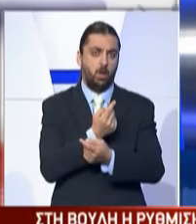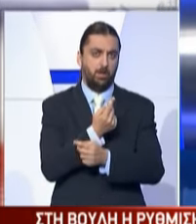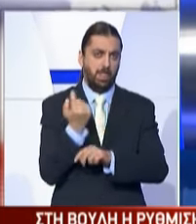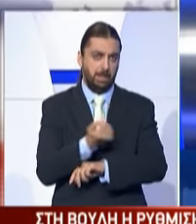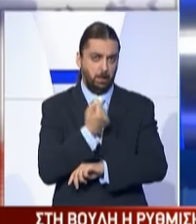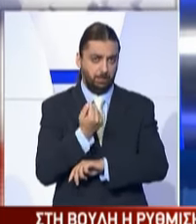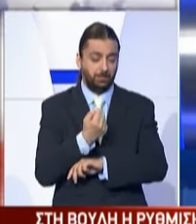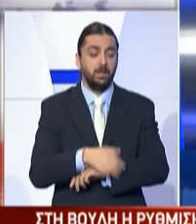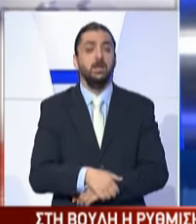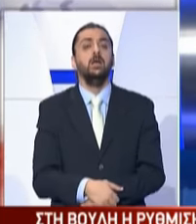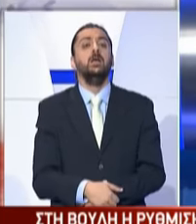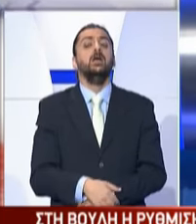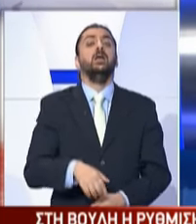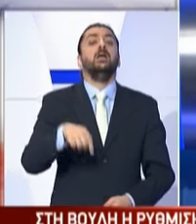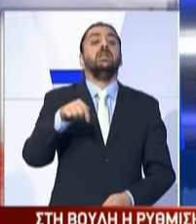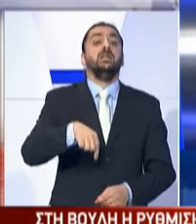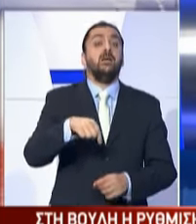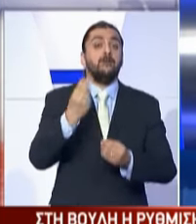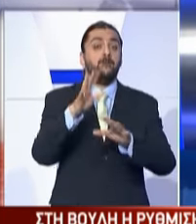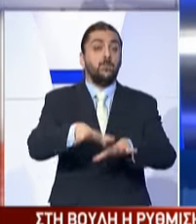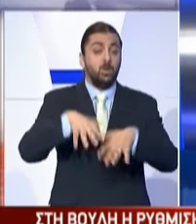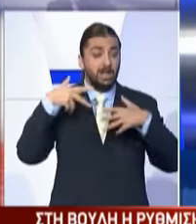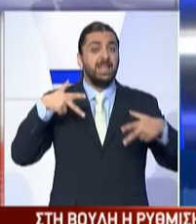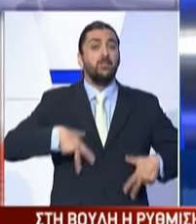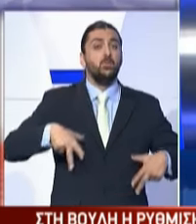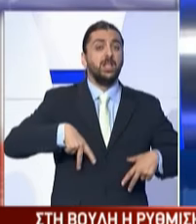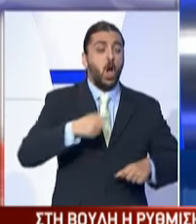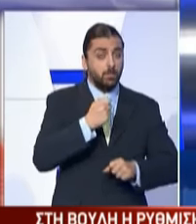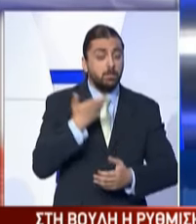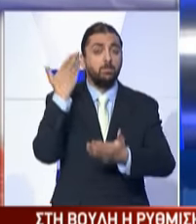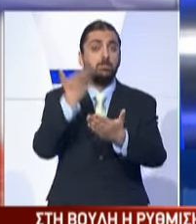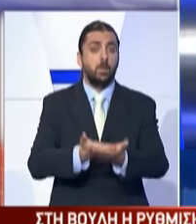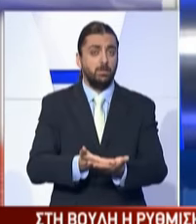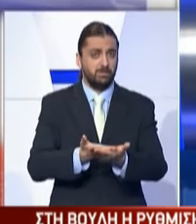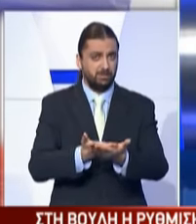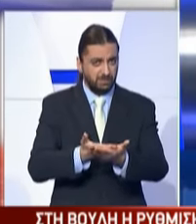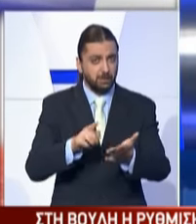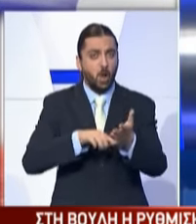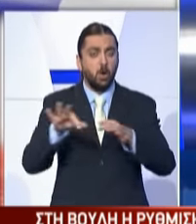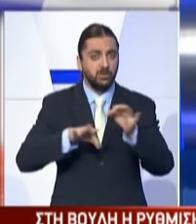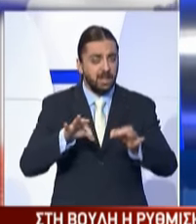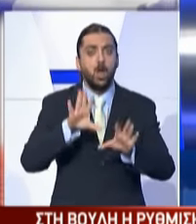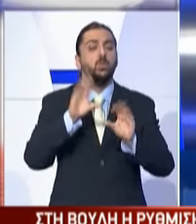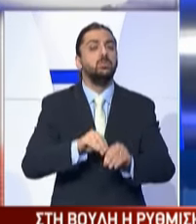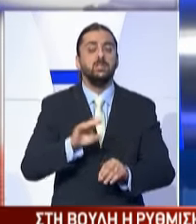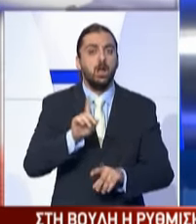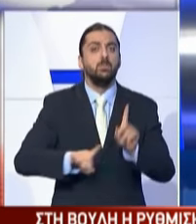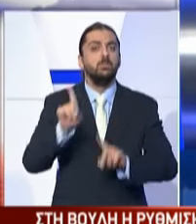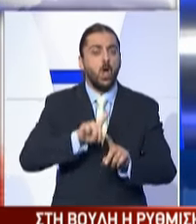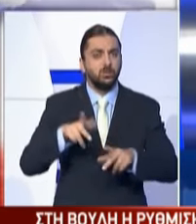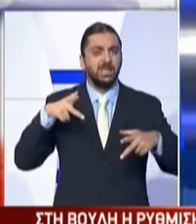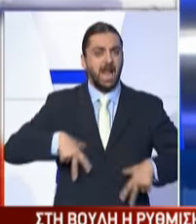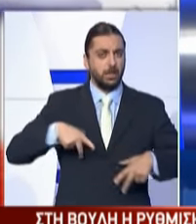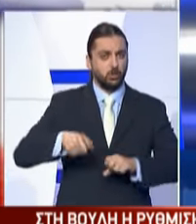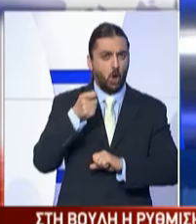Στην Βουλή τώρα κατατίθεται σήμερα η ρύθμιση του Υπουργείου Οικονομικών, σύμφωνα με την οποία θα είναι δυνατή η κατάσχεση καταθέσεων για ποσά